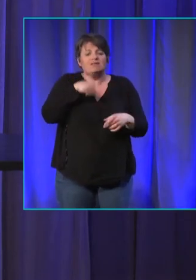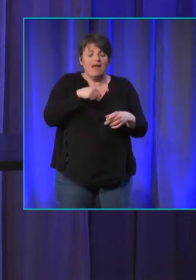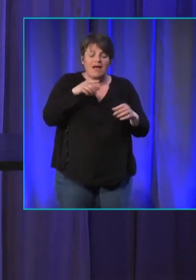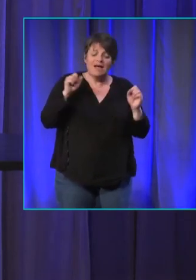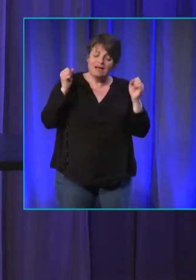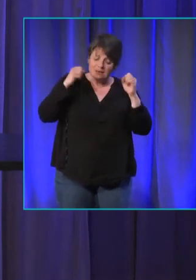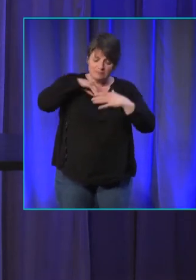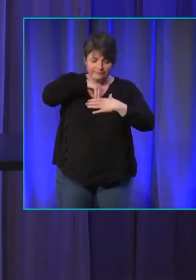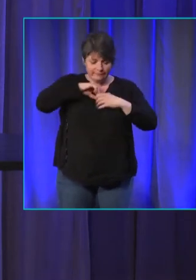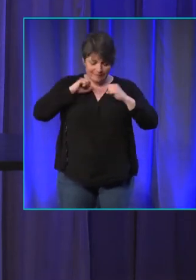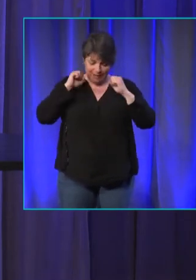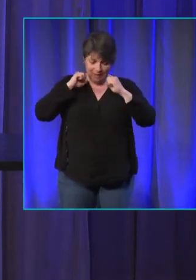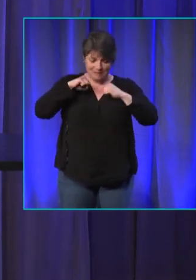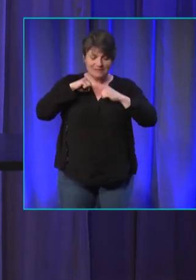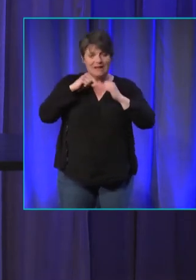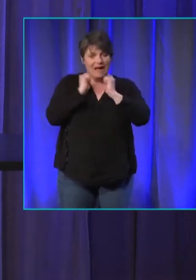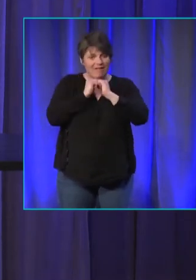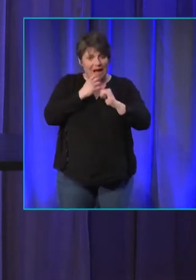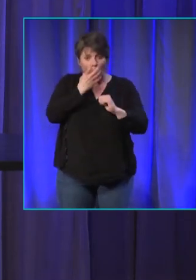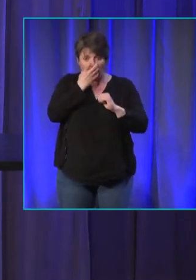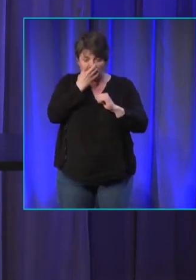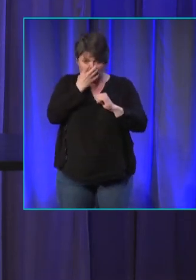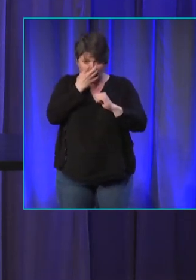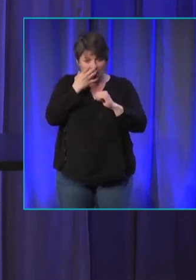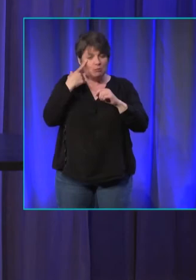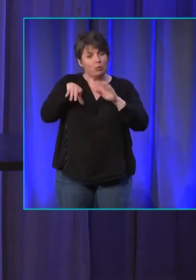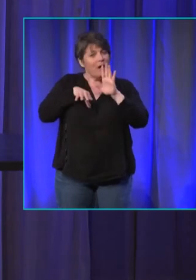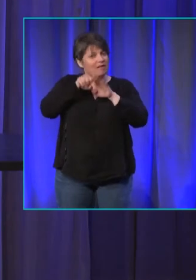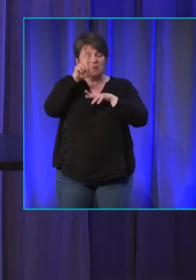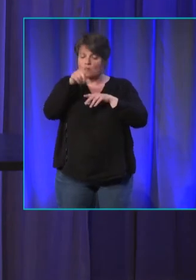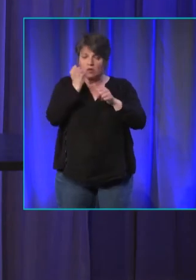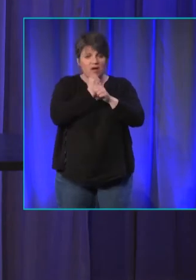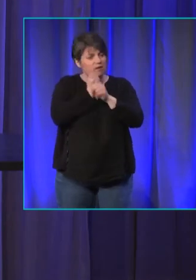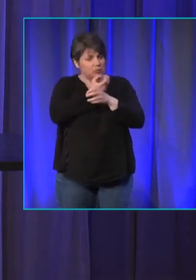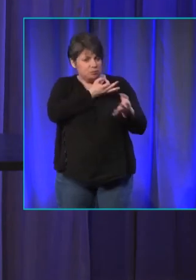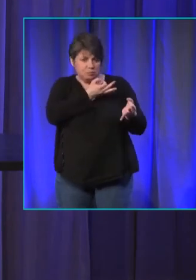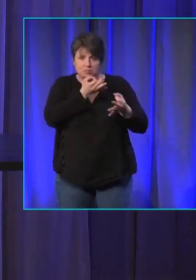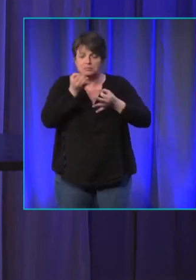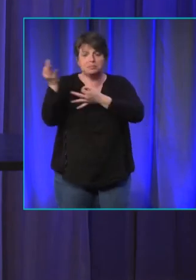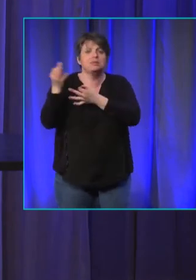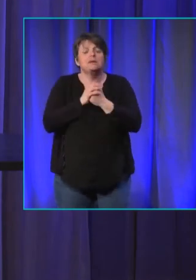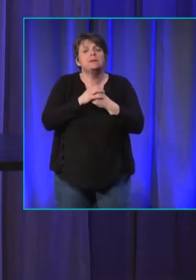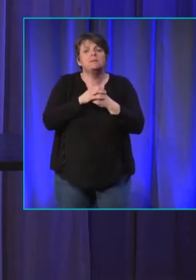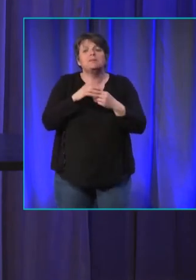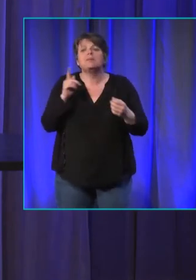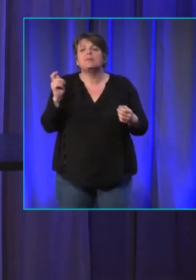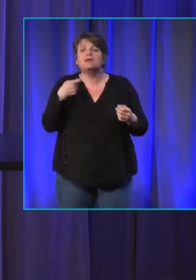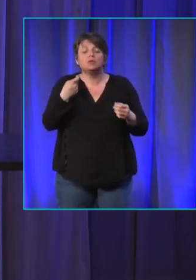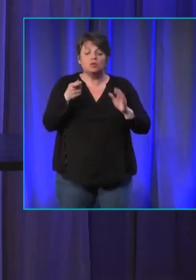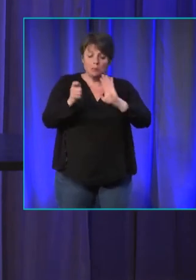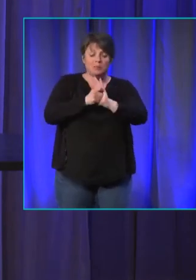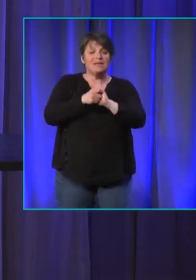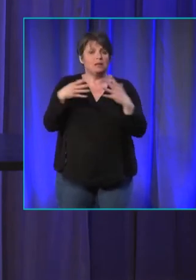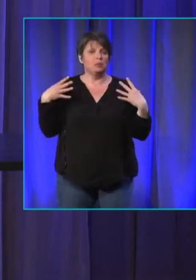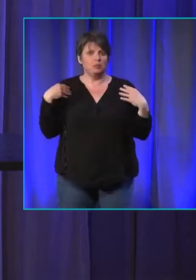c'est un facteur de santé qu'il faut en permanence travailler. Surtout, bien sûr, au moment de la puberté, vous l'aurez